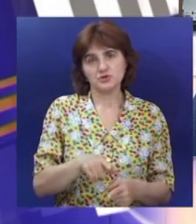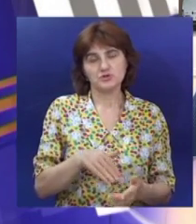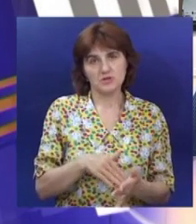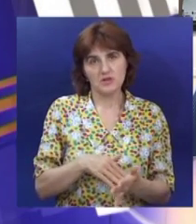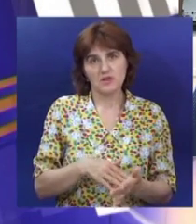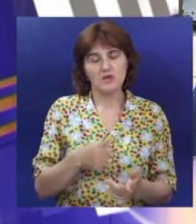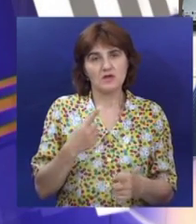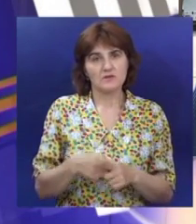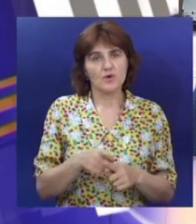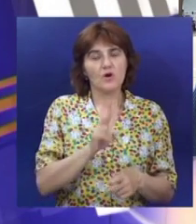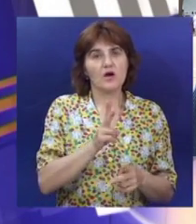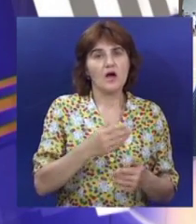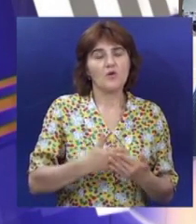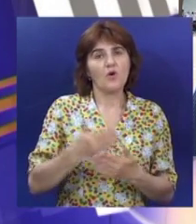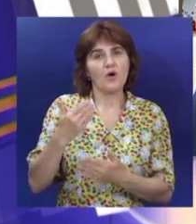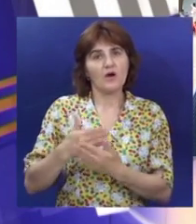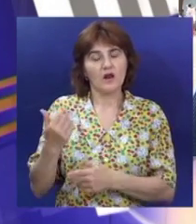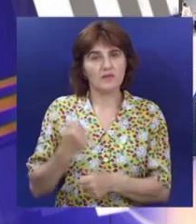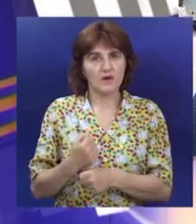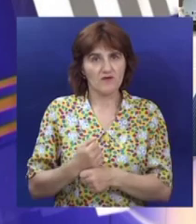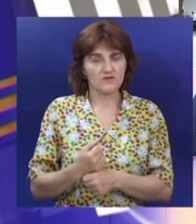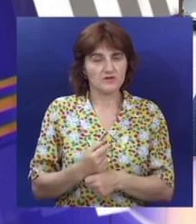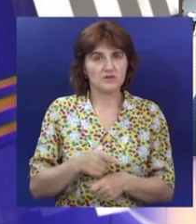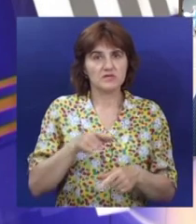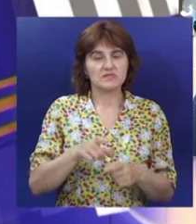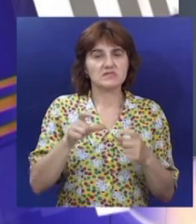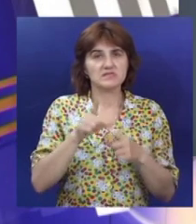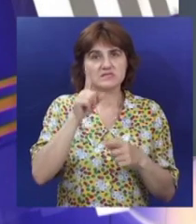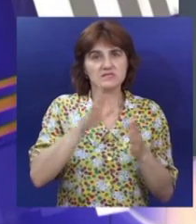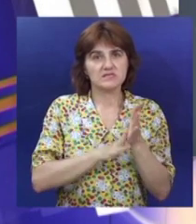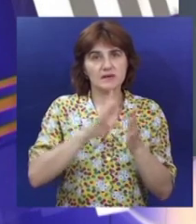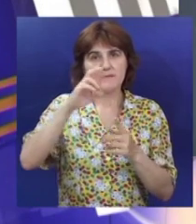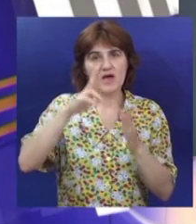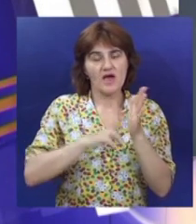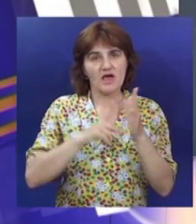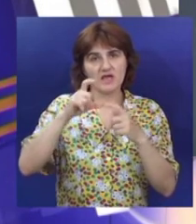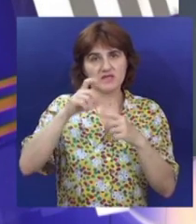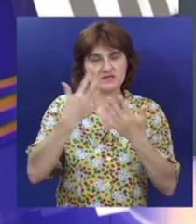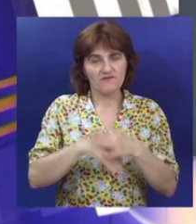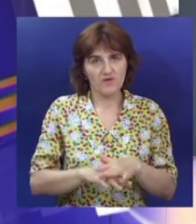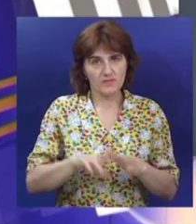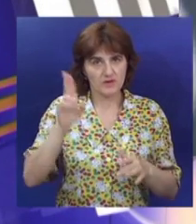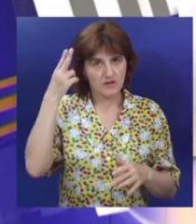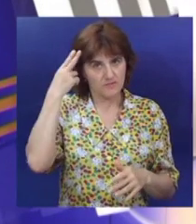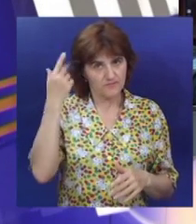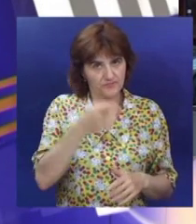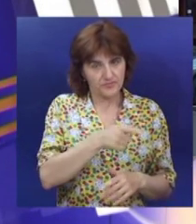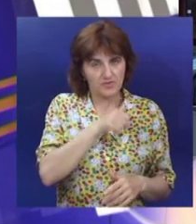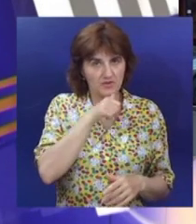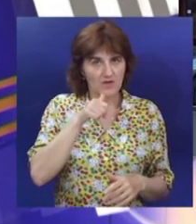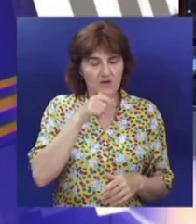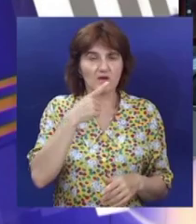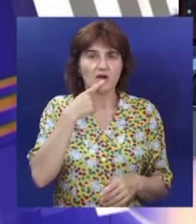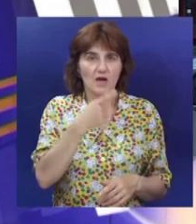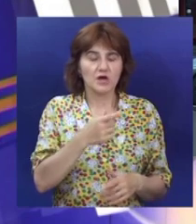obdanište u industrijskoj zoni i to upravo po standardima zgrada koje pravi Siemens. Siemensova fabrika u Subotici, koju je 2003.